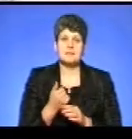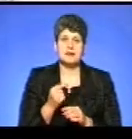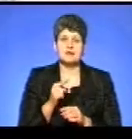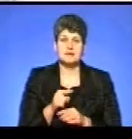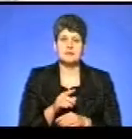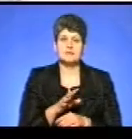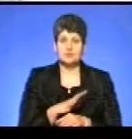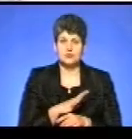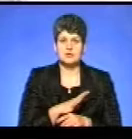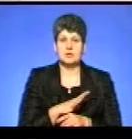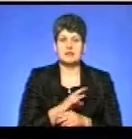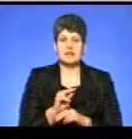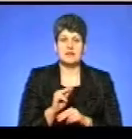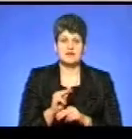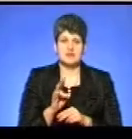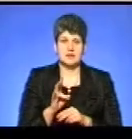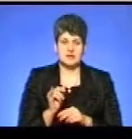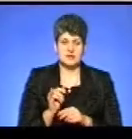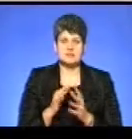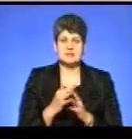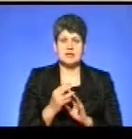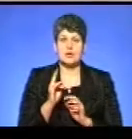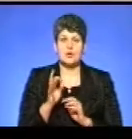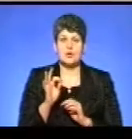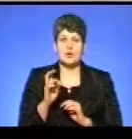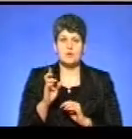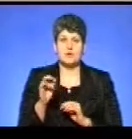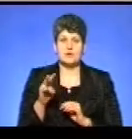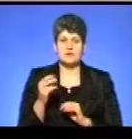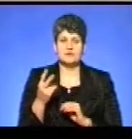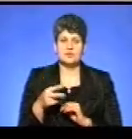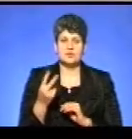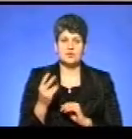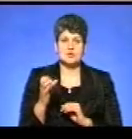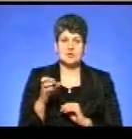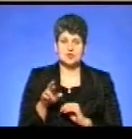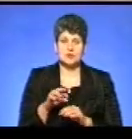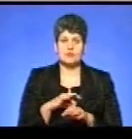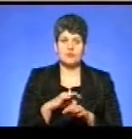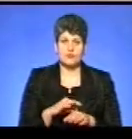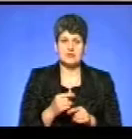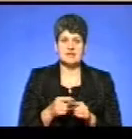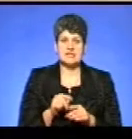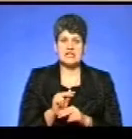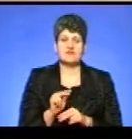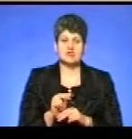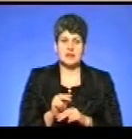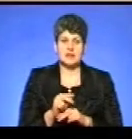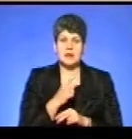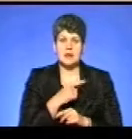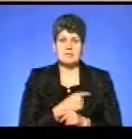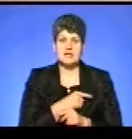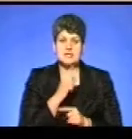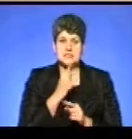проходили відповідне навчання. В селі Кобиловолоки 22 січня проводились дані навчання. Медсестра, яка